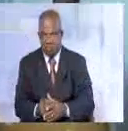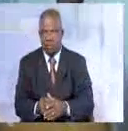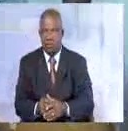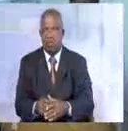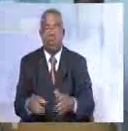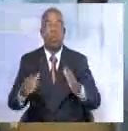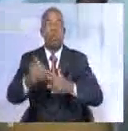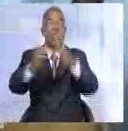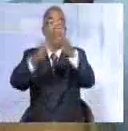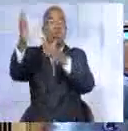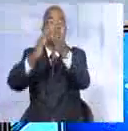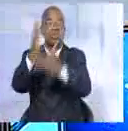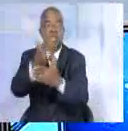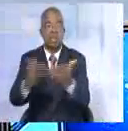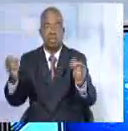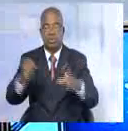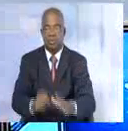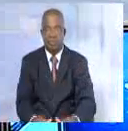procédures des marchés publics.